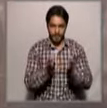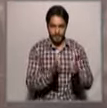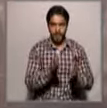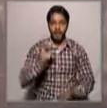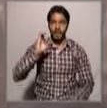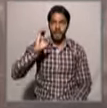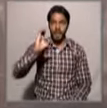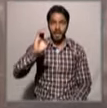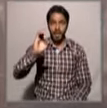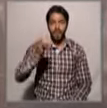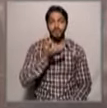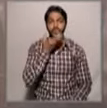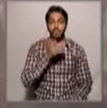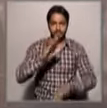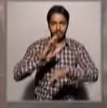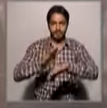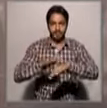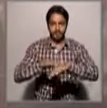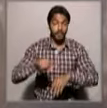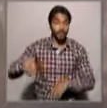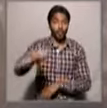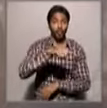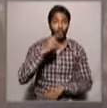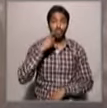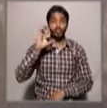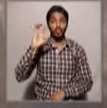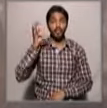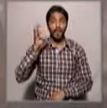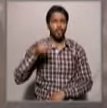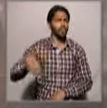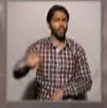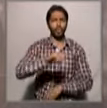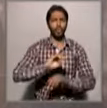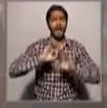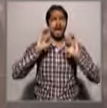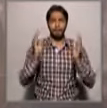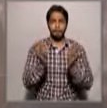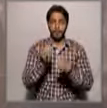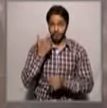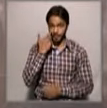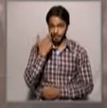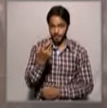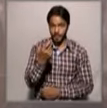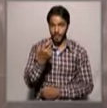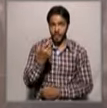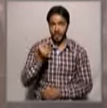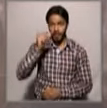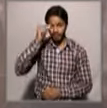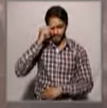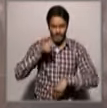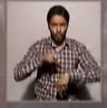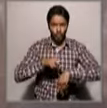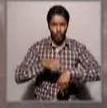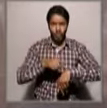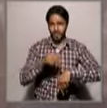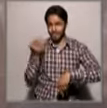الشباب الالتزام حال الحياة الدنيا دار ابتلاء. نعم. ليس معنى أنك في فترة من الفترات